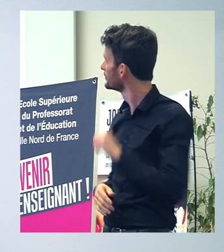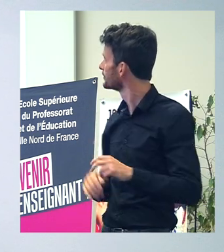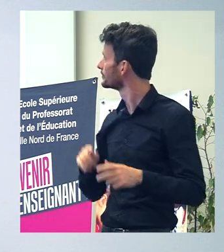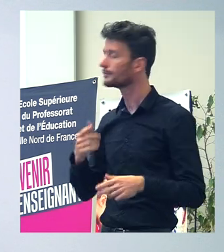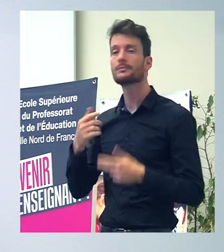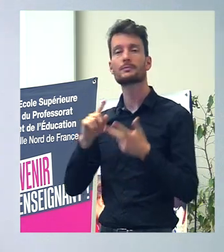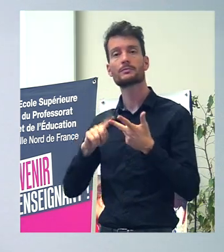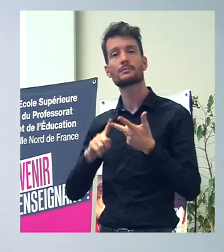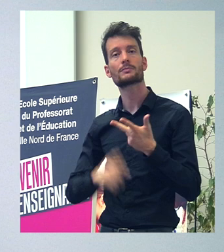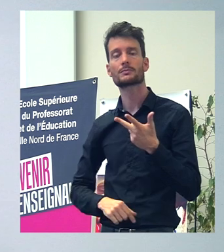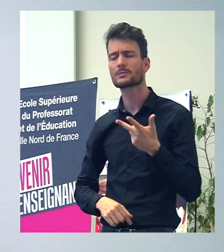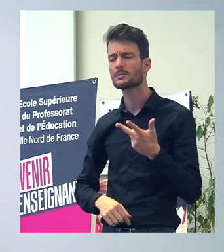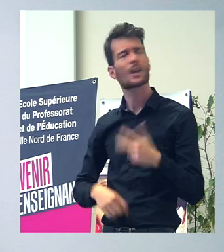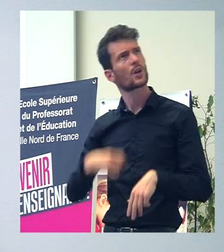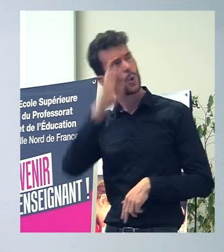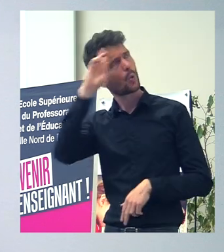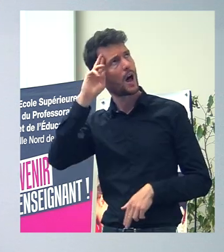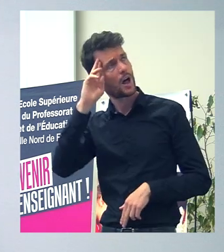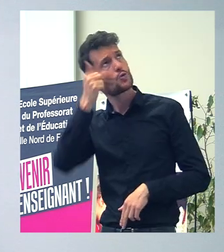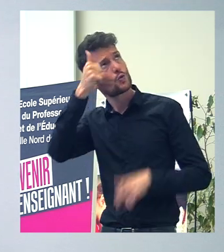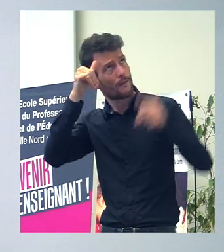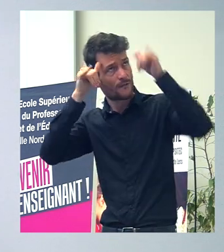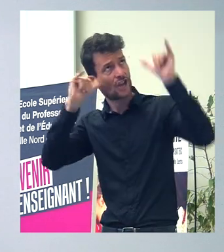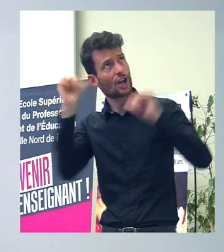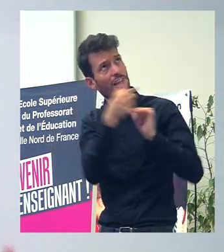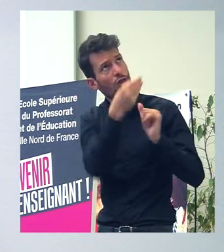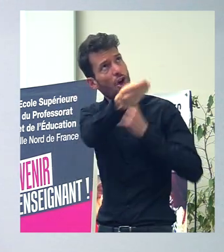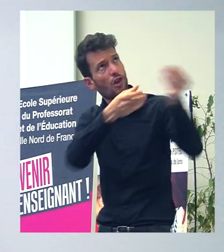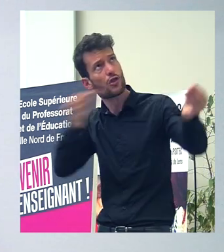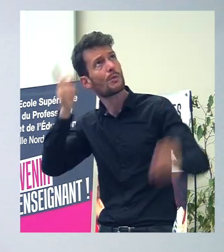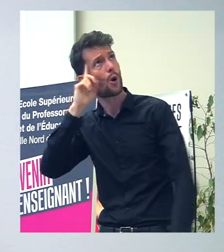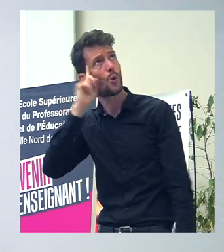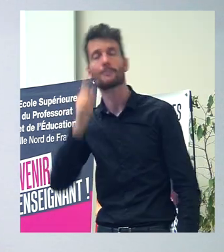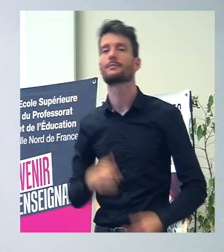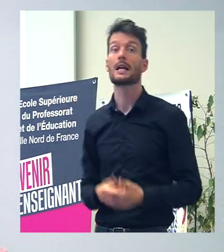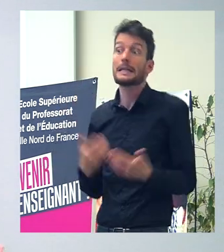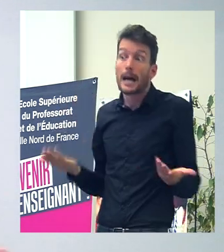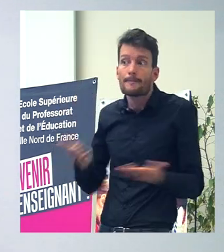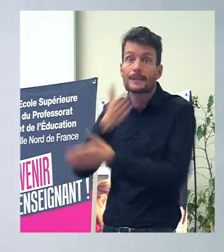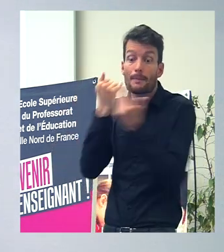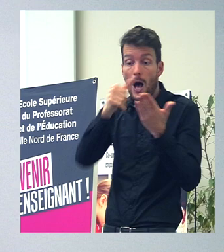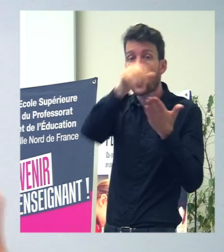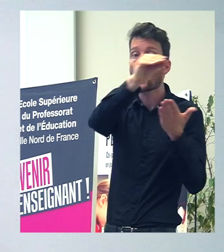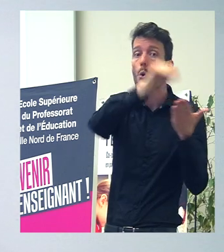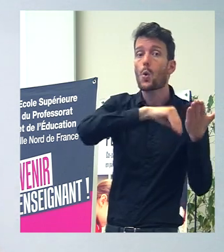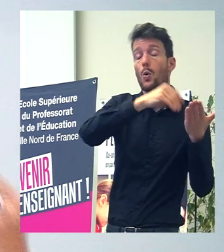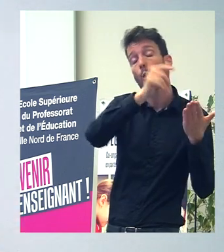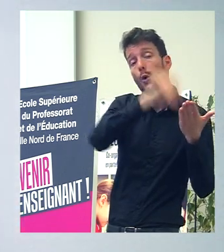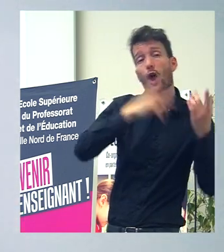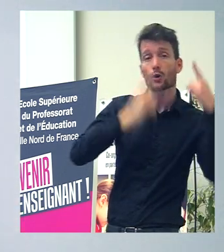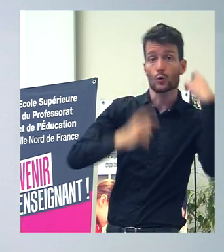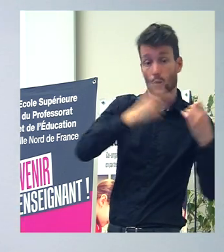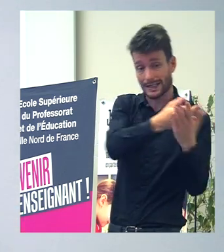Bax donne-t-il une vache à chacun ? Donc ça, en fait, on ne le sait pas. C'est l'auteur qui nous le dit, mais on peut, à partir de